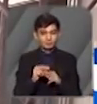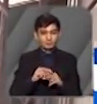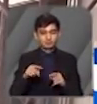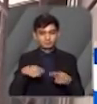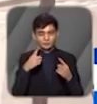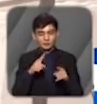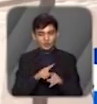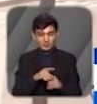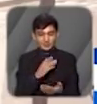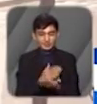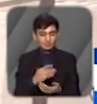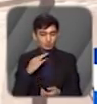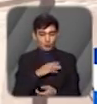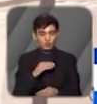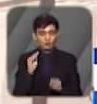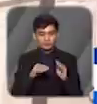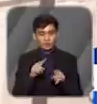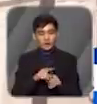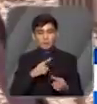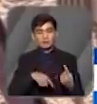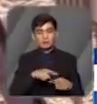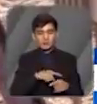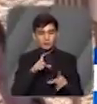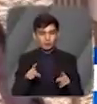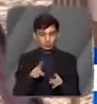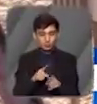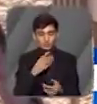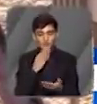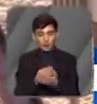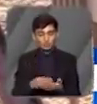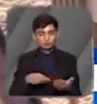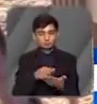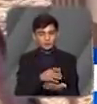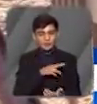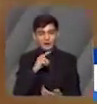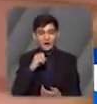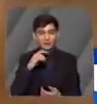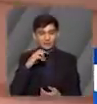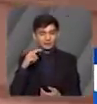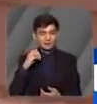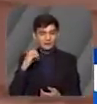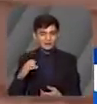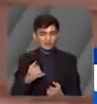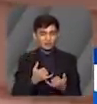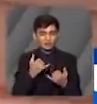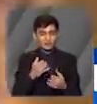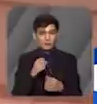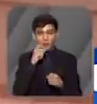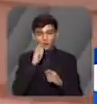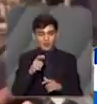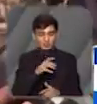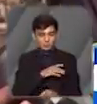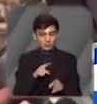көгалдандыруға көптеп көңіл бөлініп отыр. Бұған кәсіпкерлерді күтпеген жерден ұсыныс беріп, кәдесі жасапты. Қазір жаңғырту жұмыстарының қарқыны